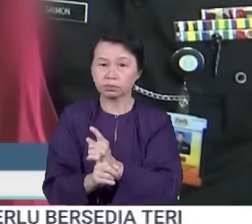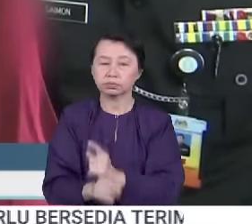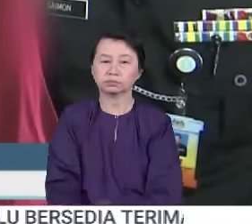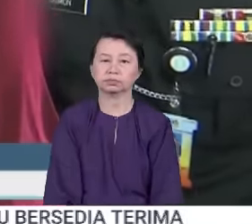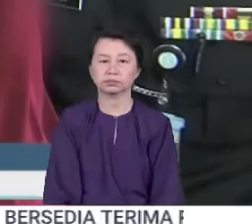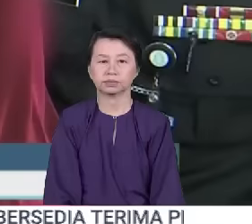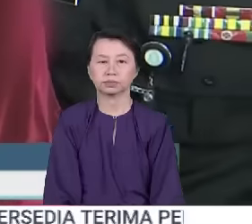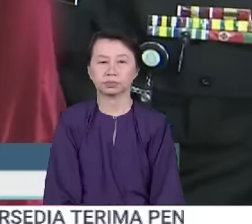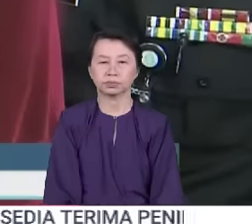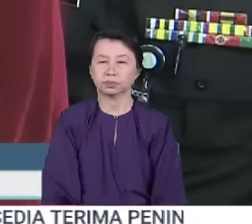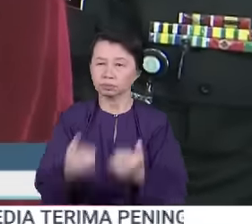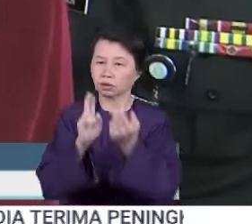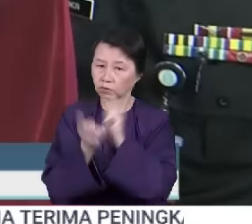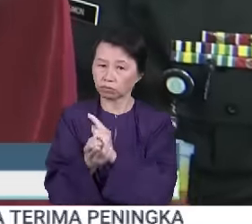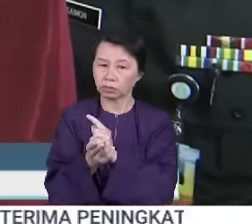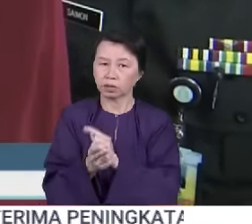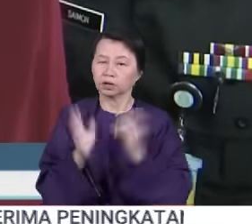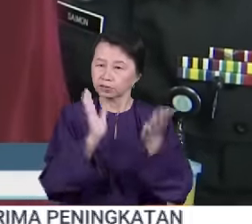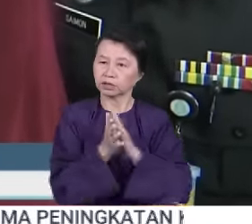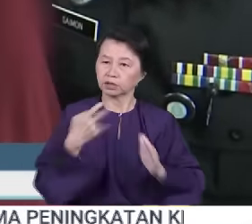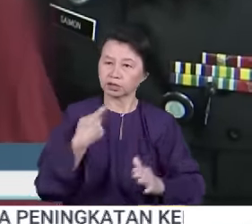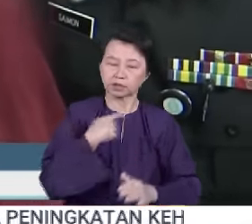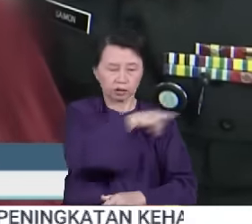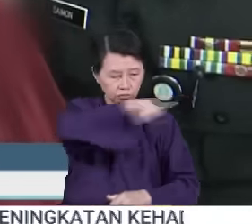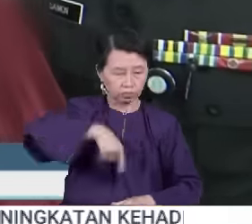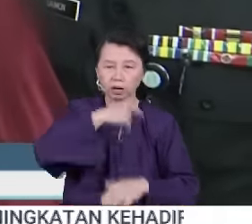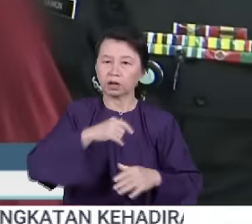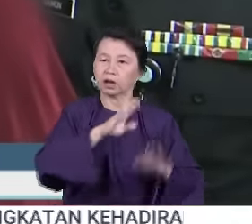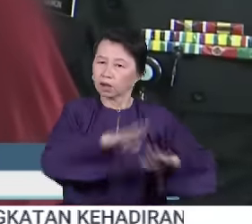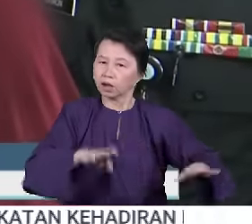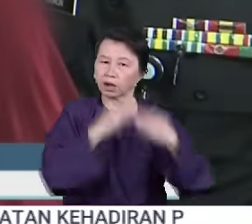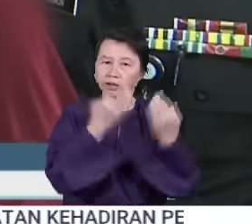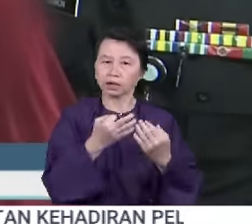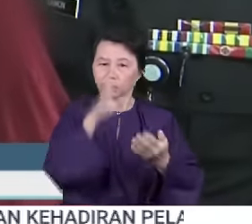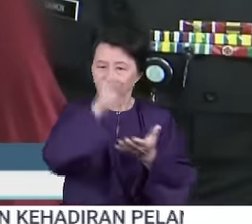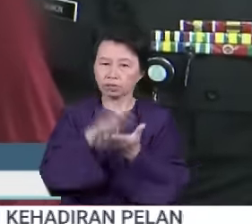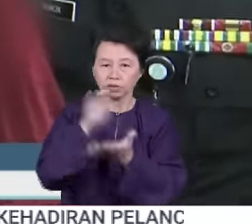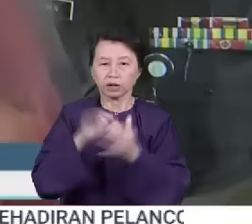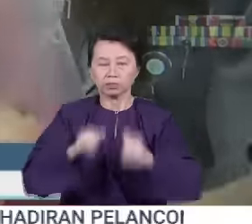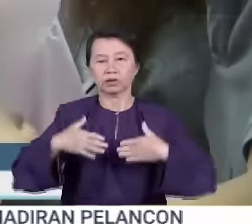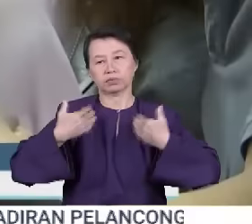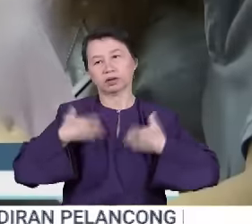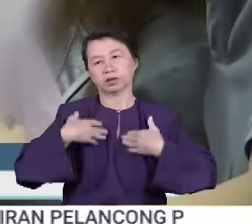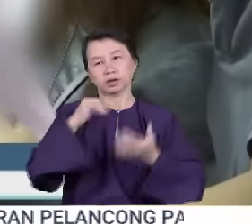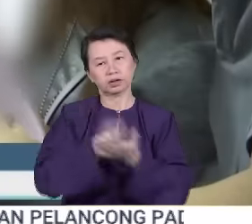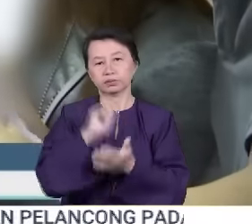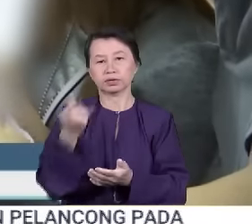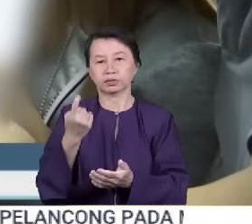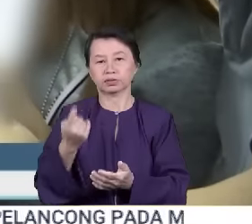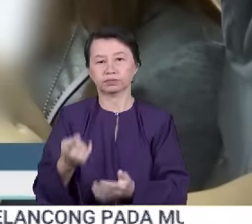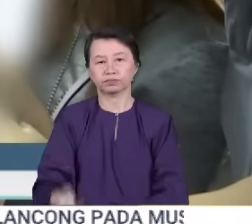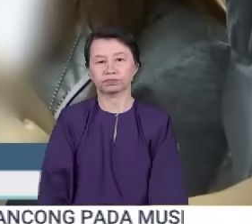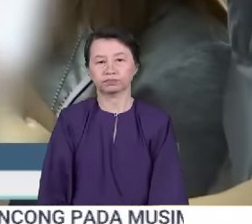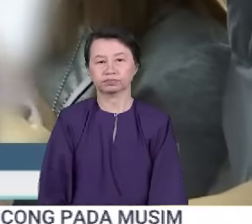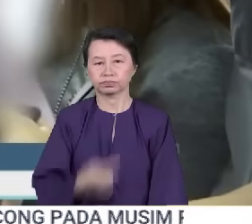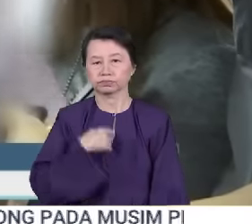berulang, mau berubah sudah supaya kami bahagia, anak beranak, suami istri, itu je lah. Mudah-mudahan anak saya ini